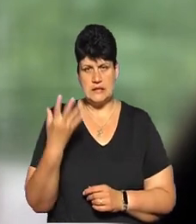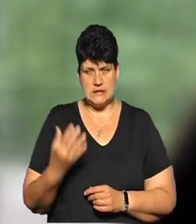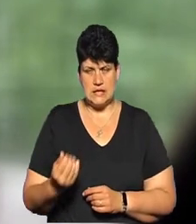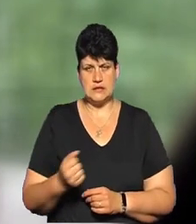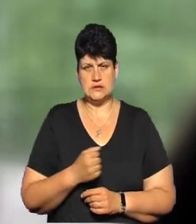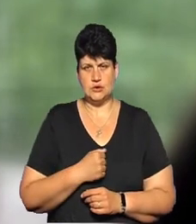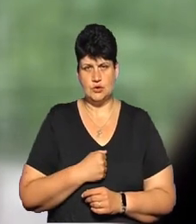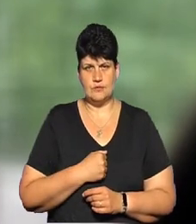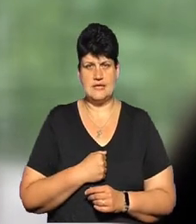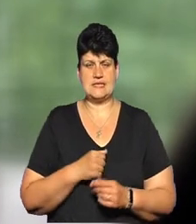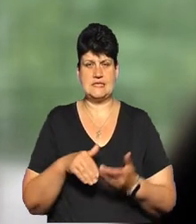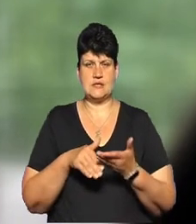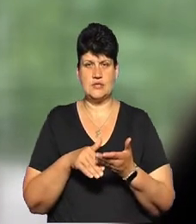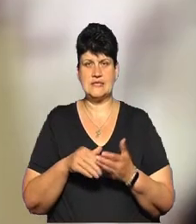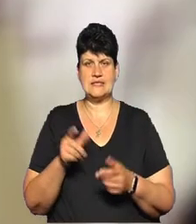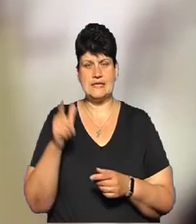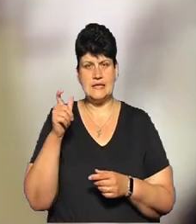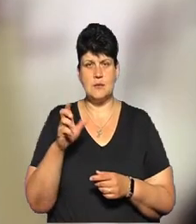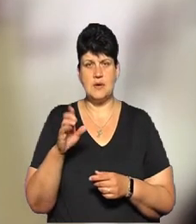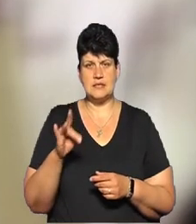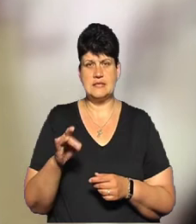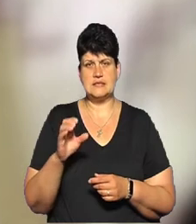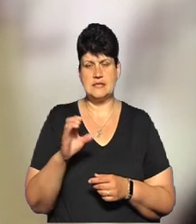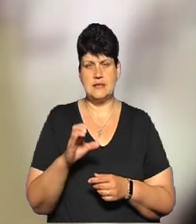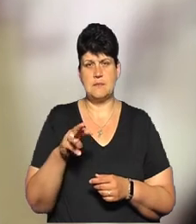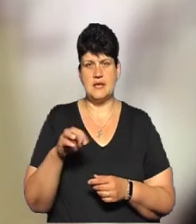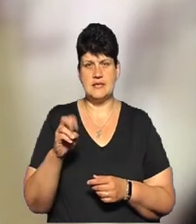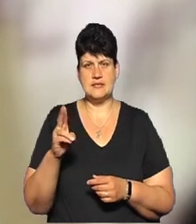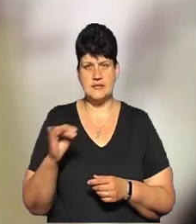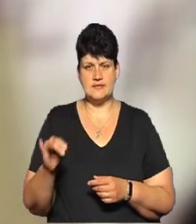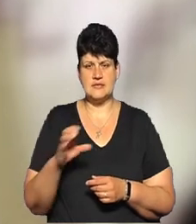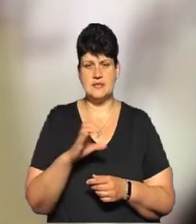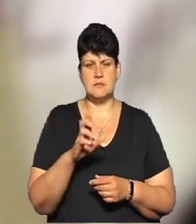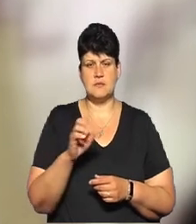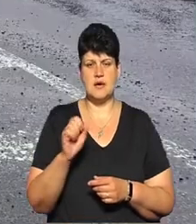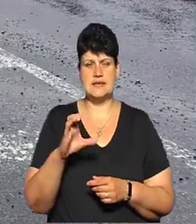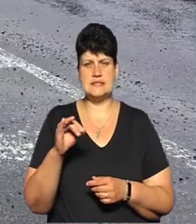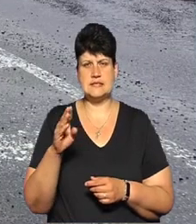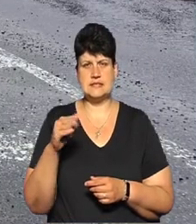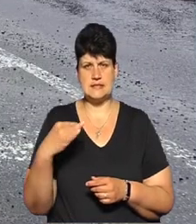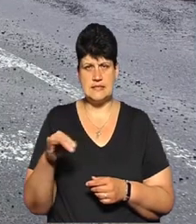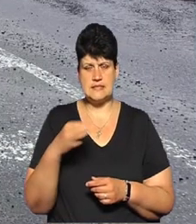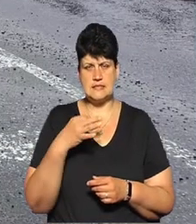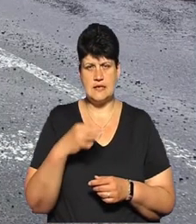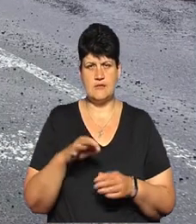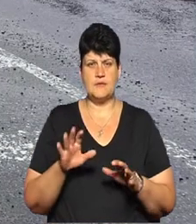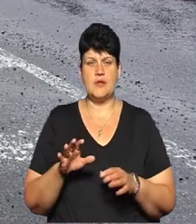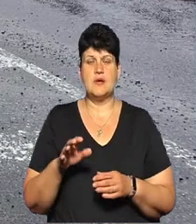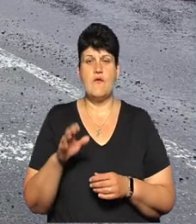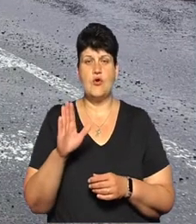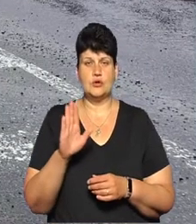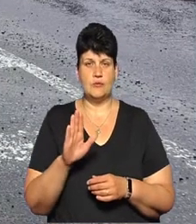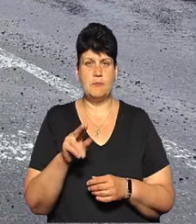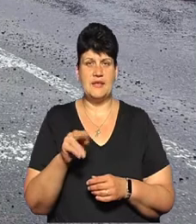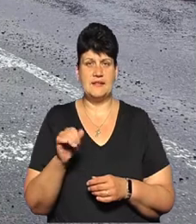стрільцями-санітарами стрілецького батальйону Сергієм Миськівим і Сергієм Басістим, розповів голова громади Володимир Шматько. В Гайцях сьогодні та завтра